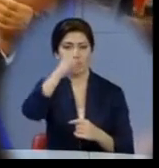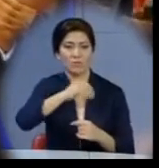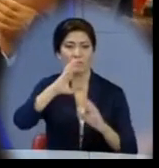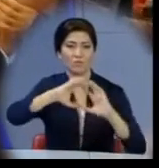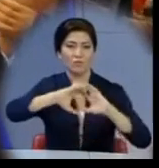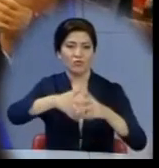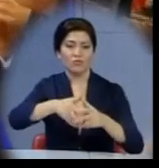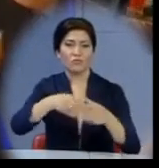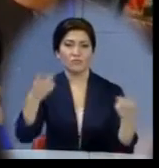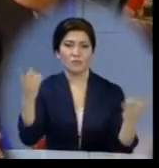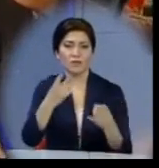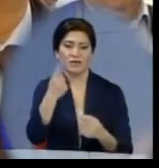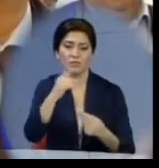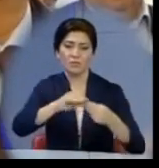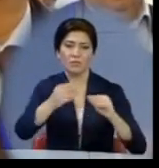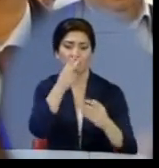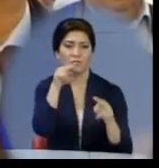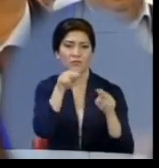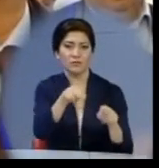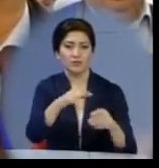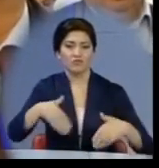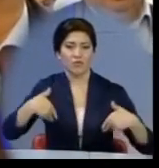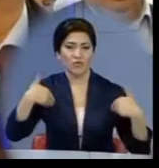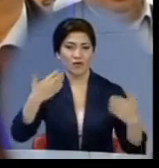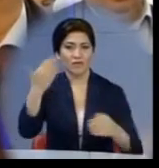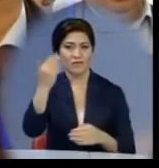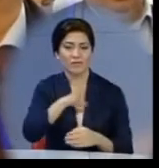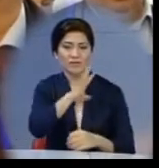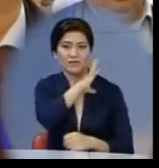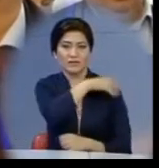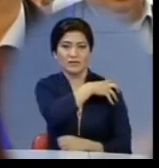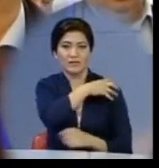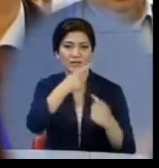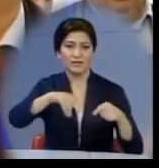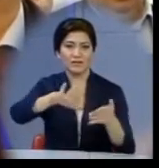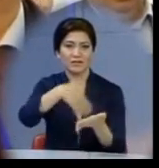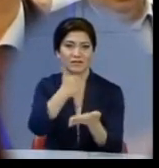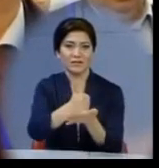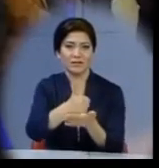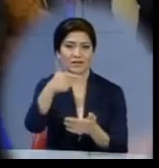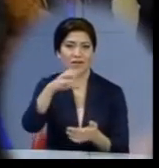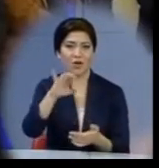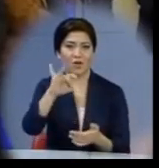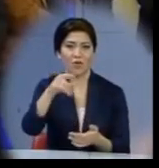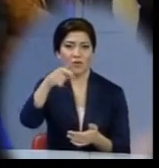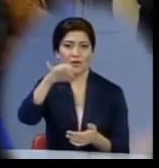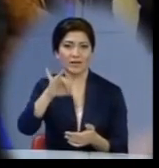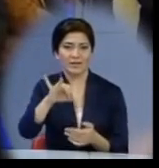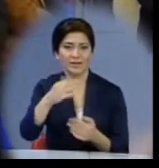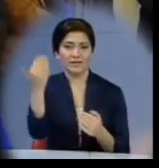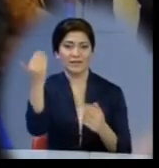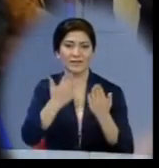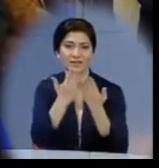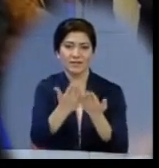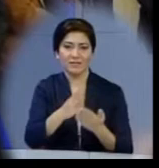խնդիրը։ Հայաստանի անկախության տարեդարդիկապակցությամբ շնոր հավարական ուղերց է հղել Սանք պետերբուրգի նահանգապետ գիորգի պալտավ չենքոն։ Այն ընձերցեց կաղաքային